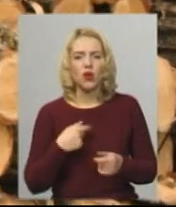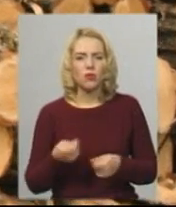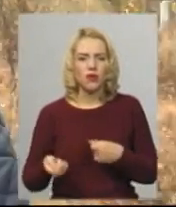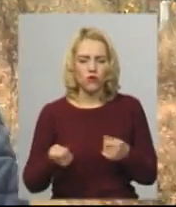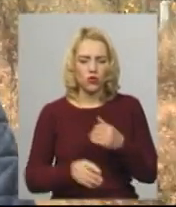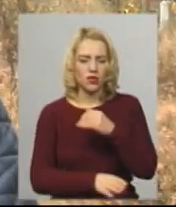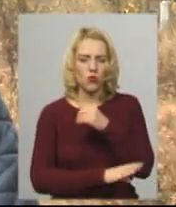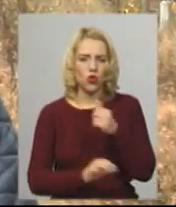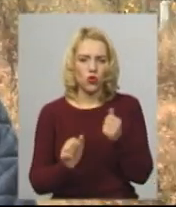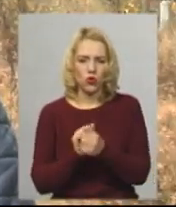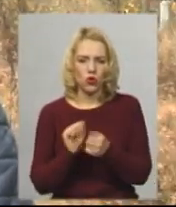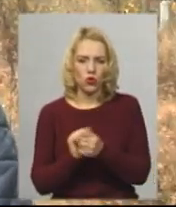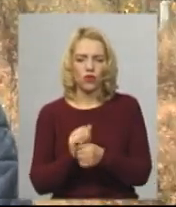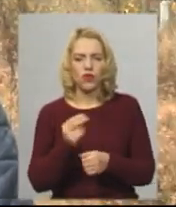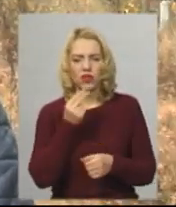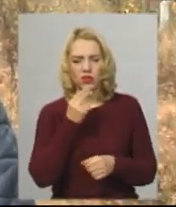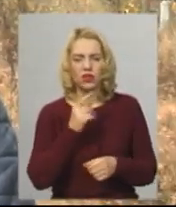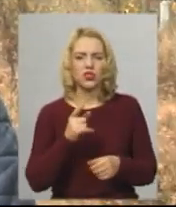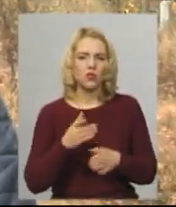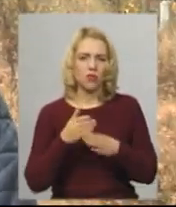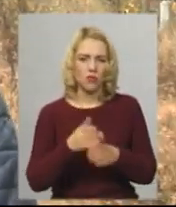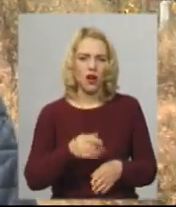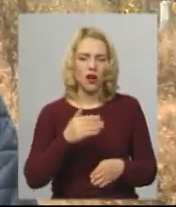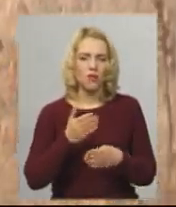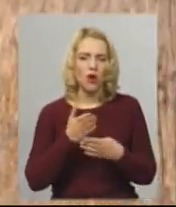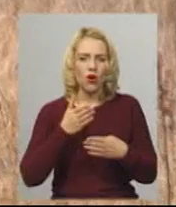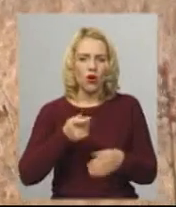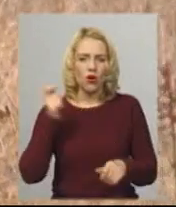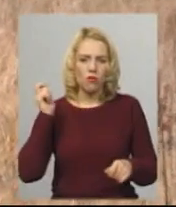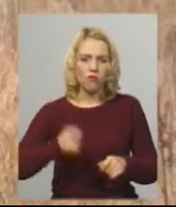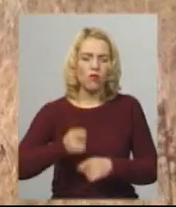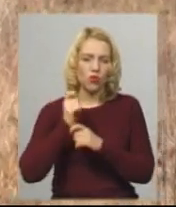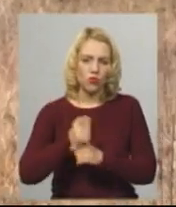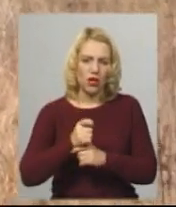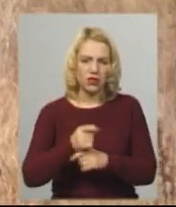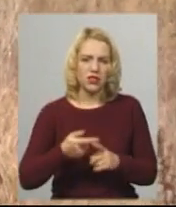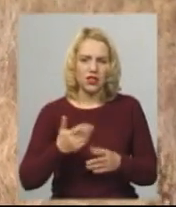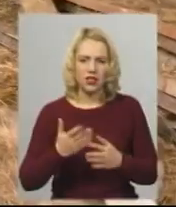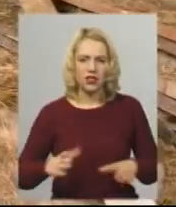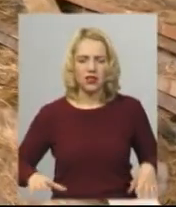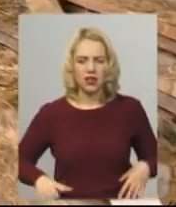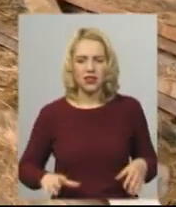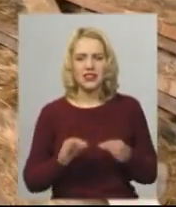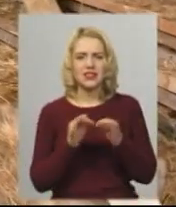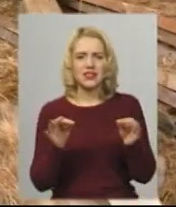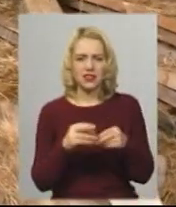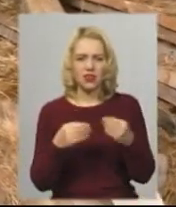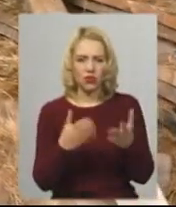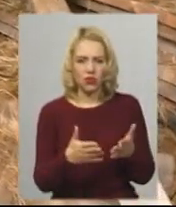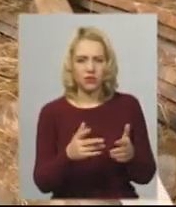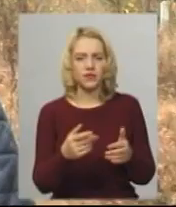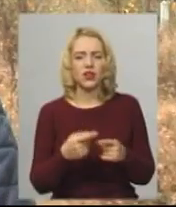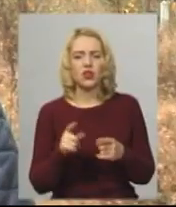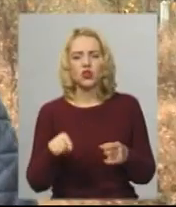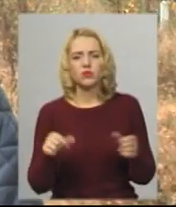ріжемо і також відправляємо людей, щоб допомогли порубати. Також є в нас ще кінь, десь іноді допоможемо сіном, десь тюки дамо, щоб цю